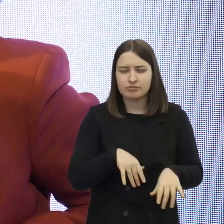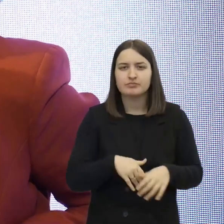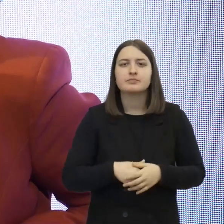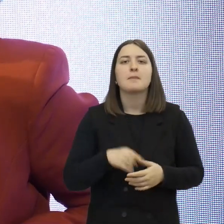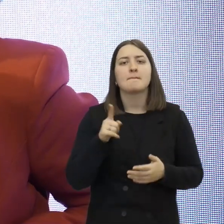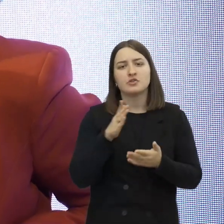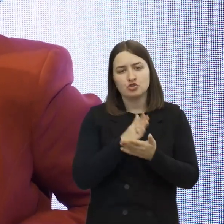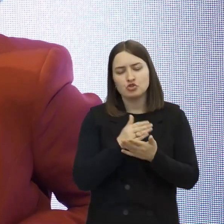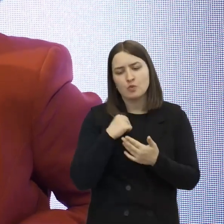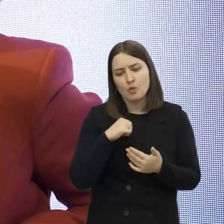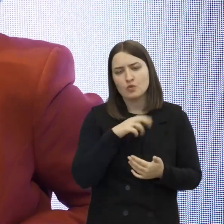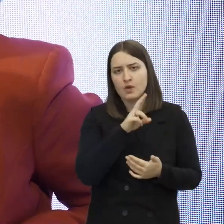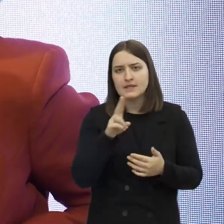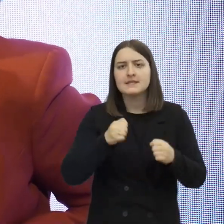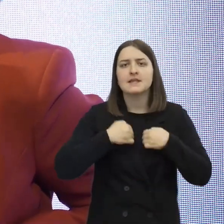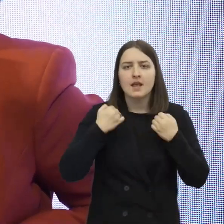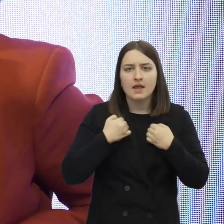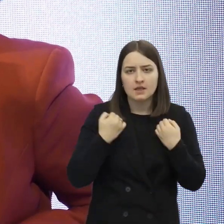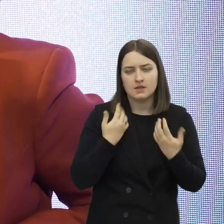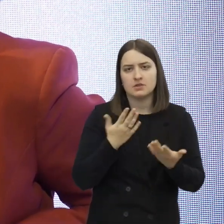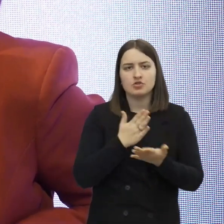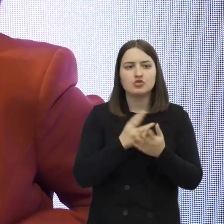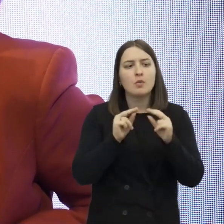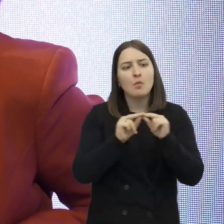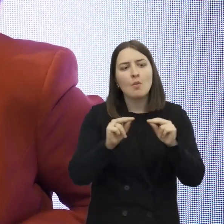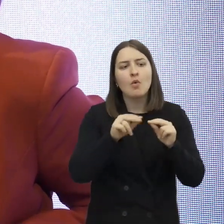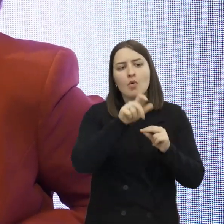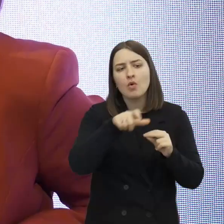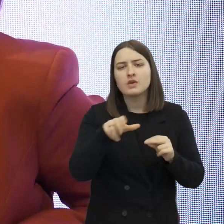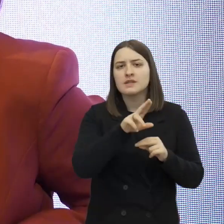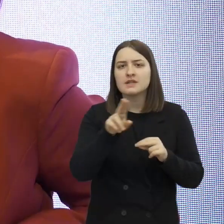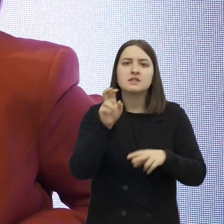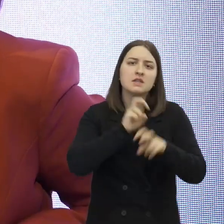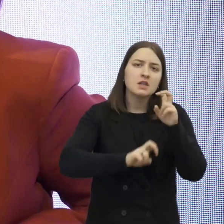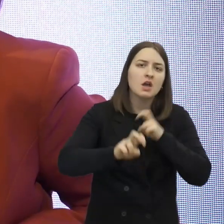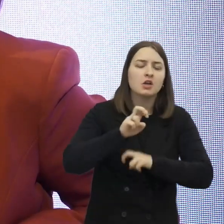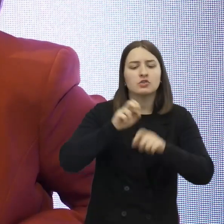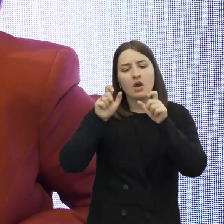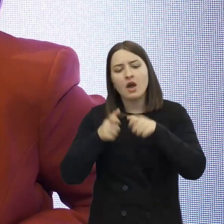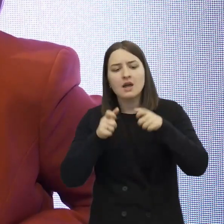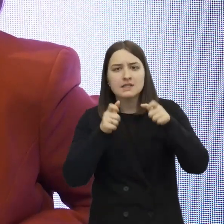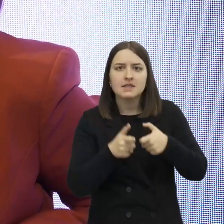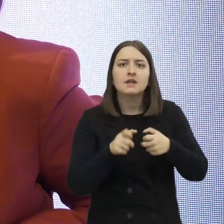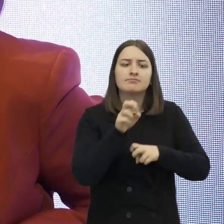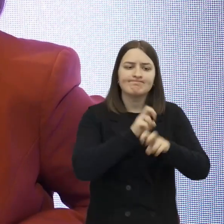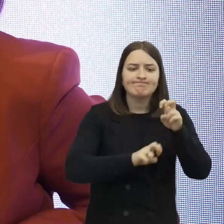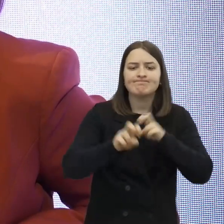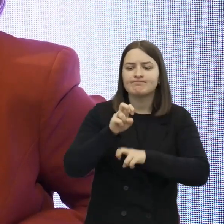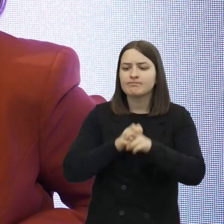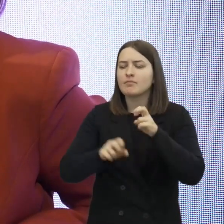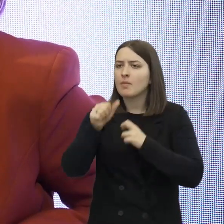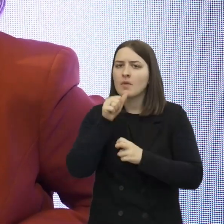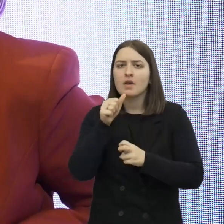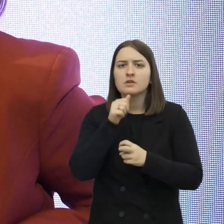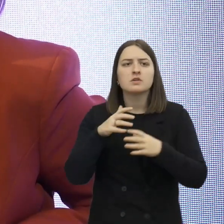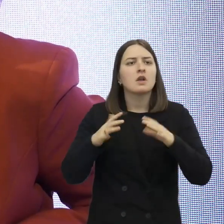atrodo, žmonių, kurie stengiasi, yra mokytojų, kurie ieško atsakymų, yra mokytojų, kurie ieško atsakymą, ką daryti, kai